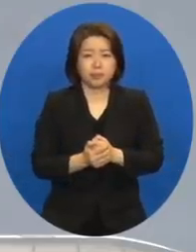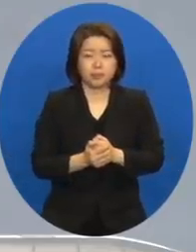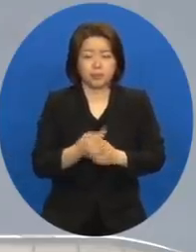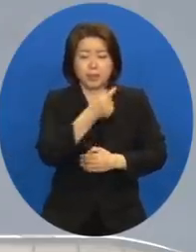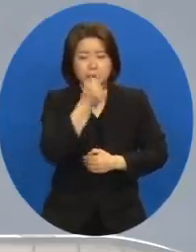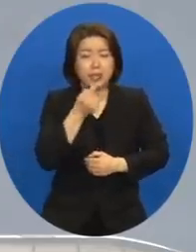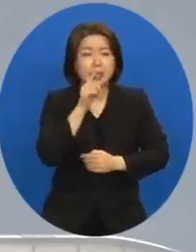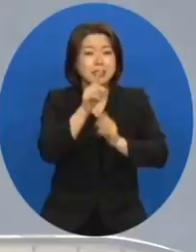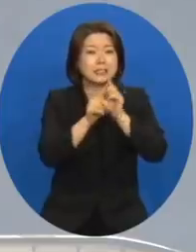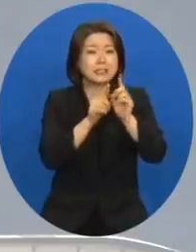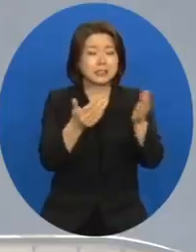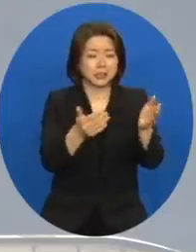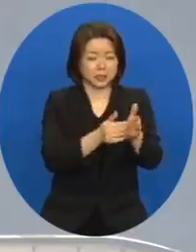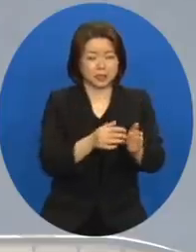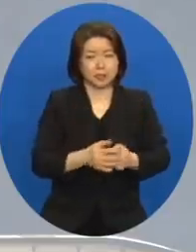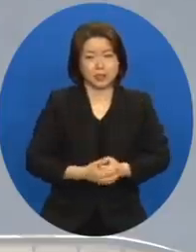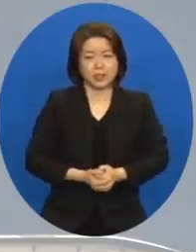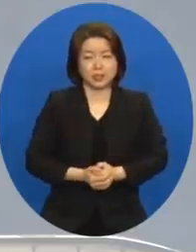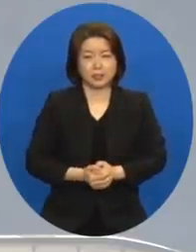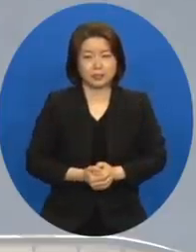조언한다 고 말했습니다